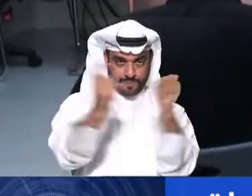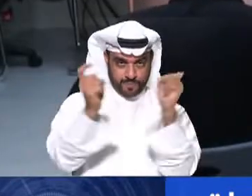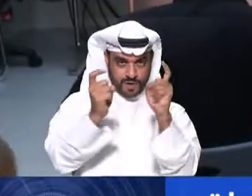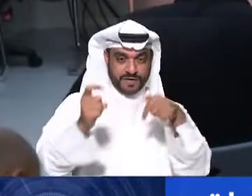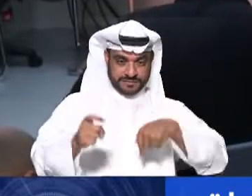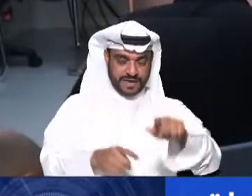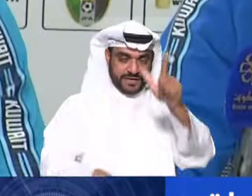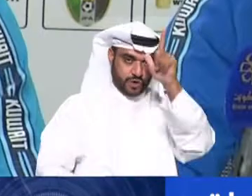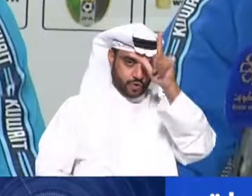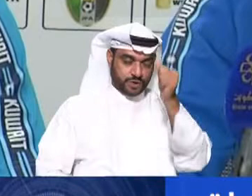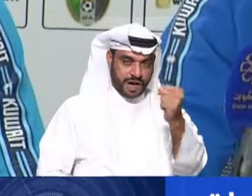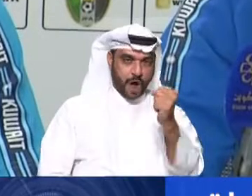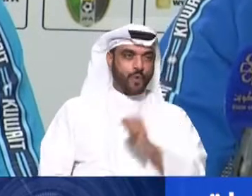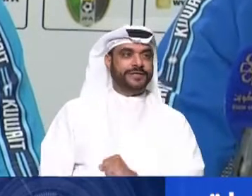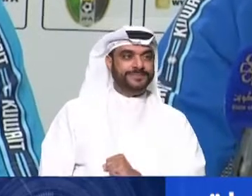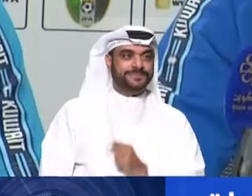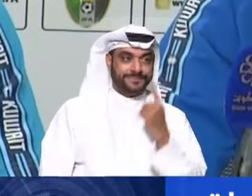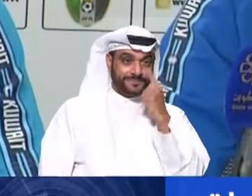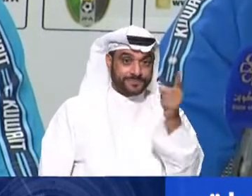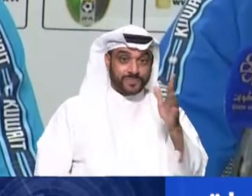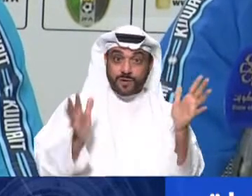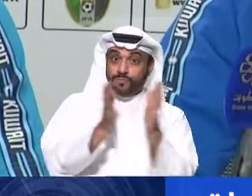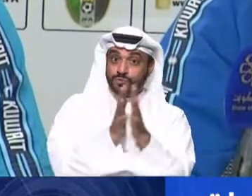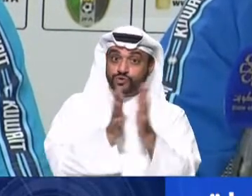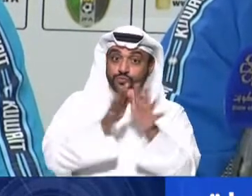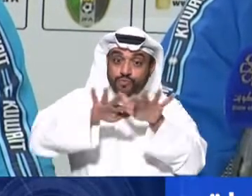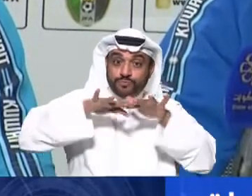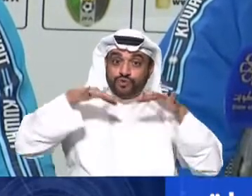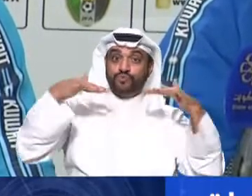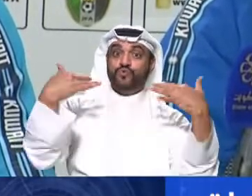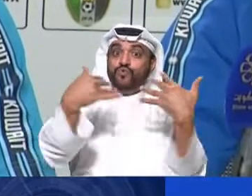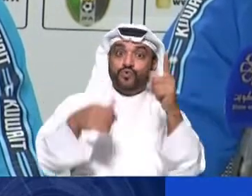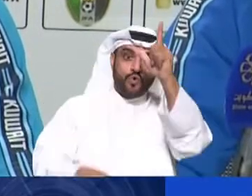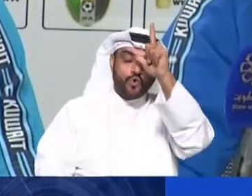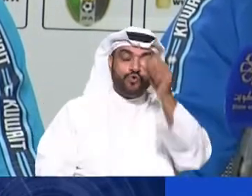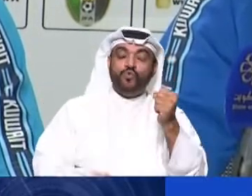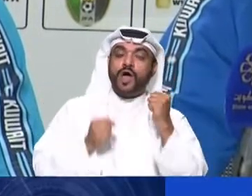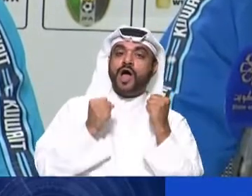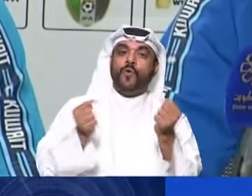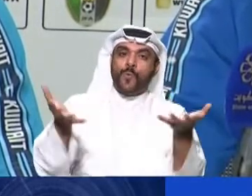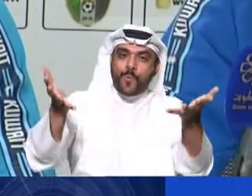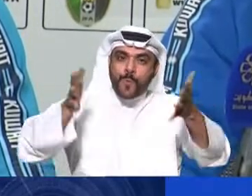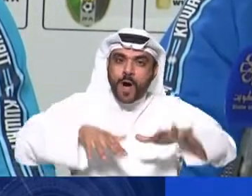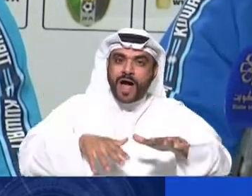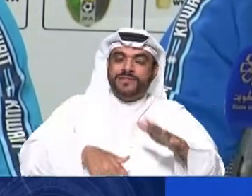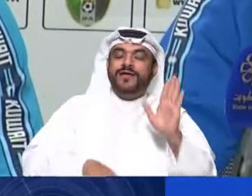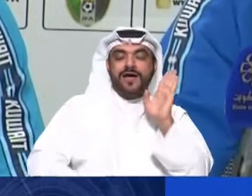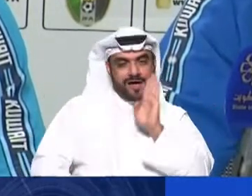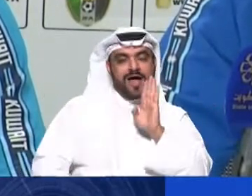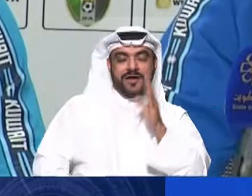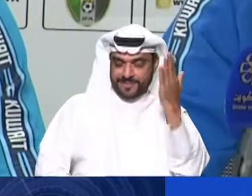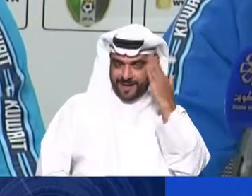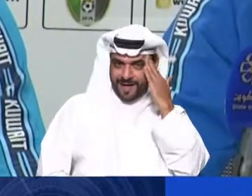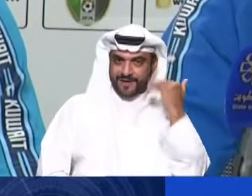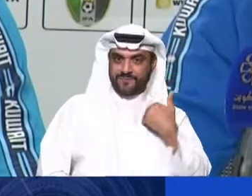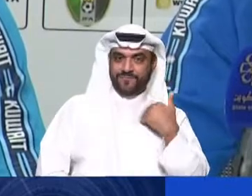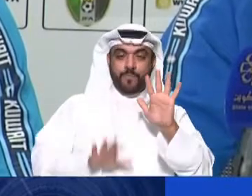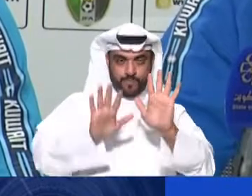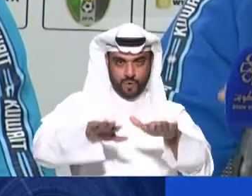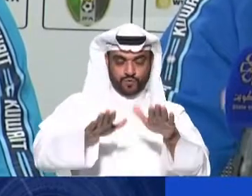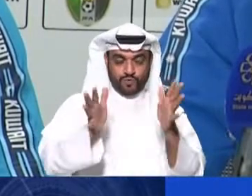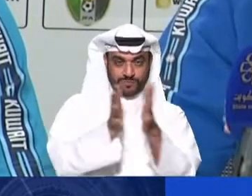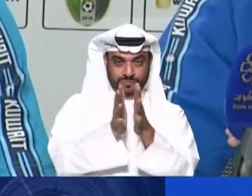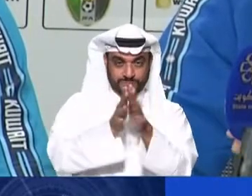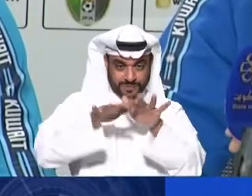المنتخب الأردني القوي. الجمهور الأردني راح يكون متواجد بكثرة، وإحنا تعودنا يعني في السابق الجمهور الأردني راح يكون موجود،